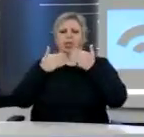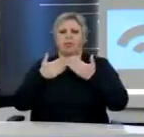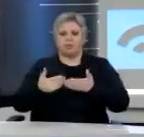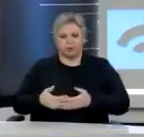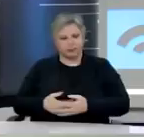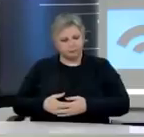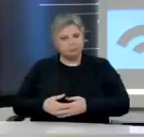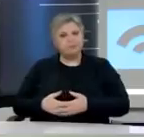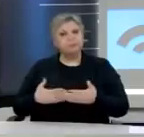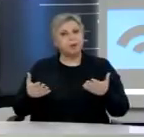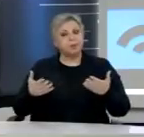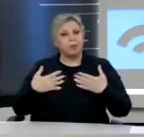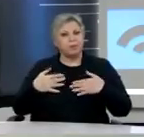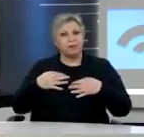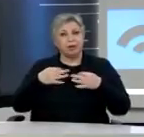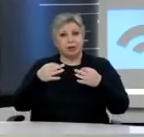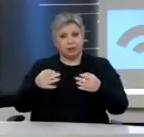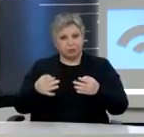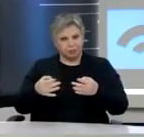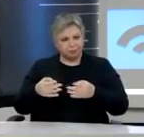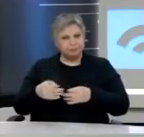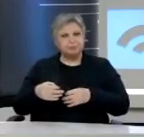Οι γείτονές μας λοιπόν, μετά τη...